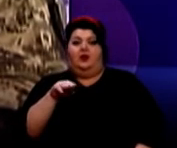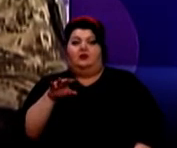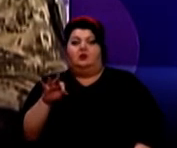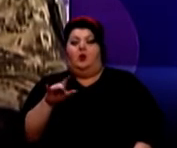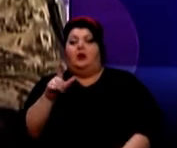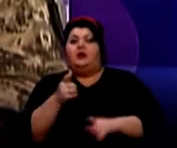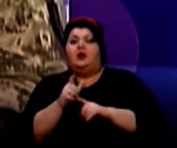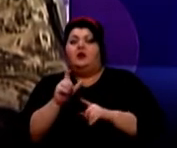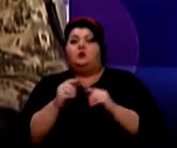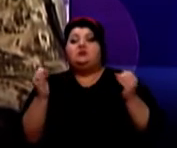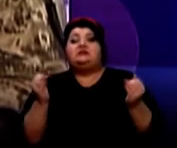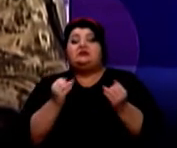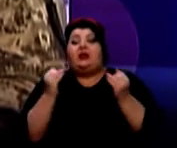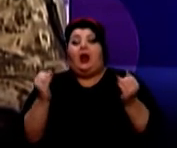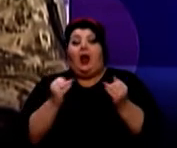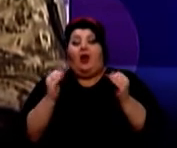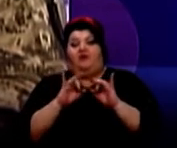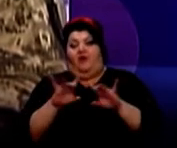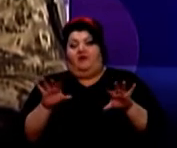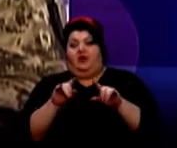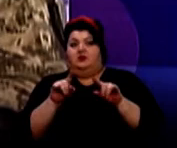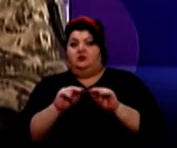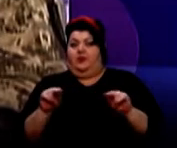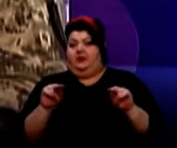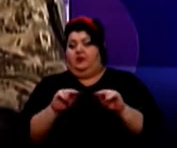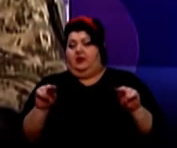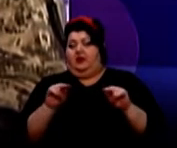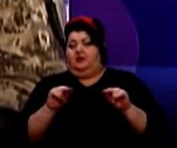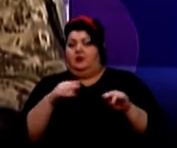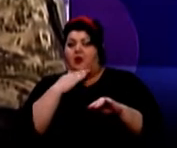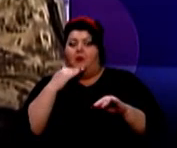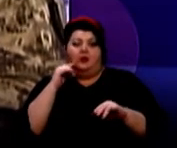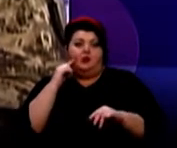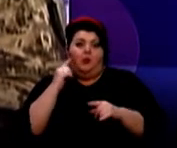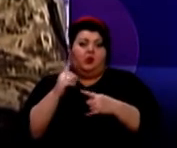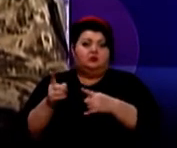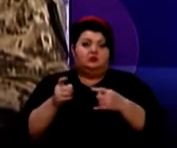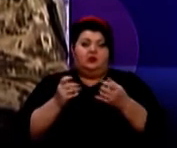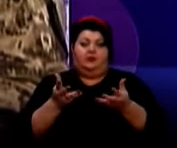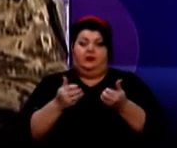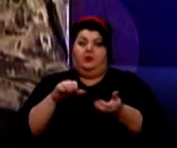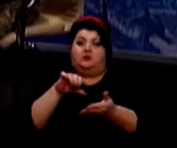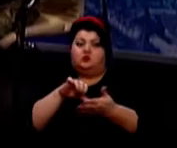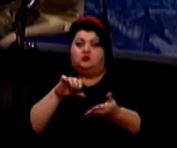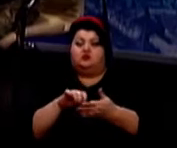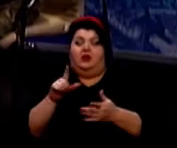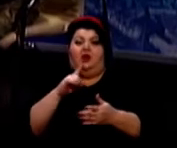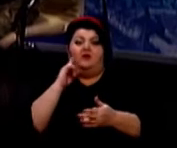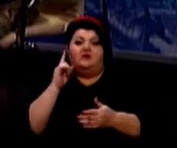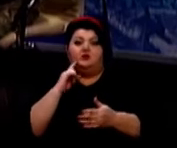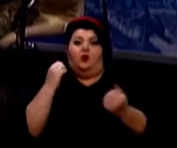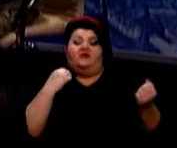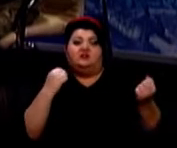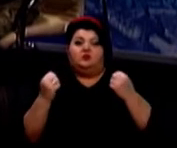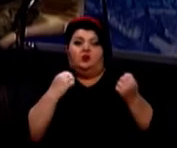досить цікаво викладають ці предмети, багато молоді приймають в них участь. Це військово-спортивний центр «Воїн», це і молода